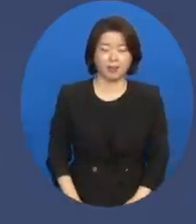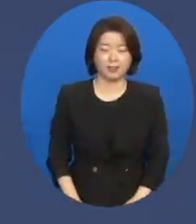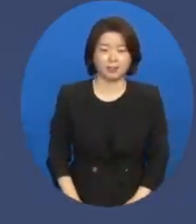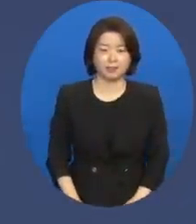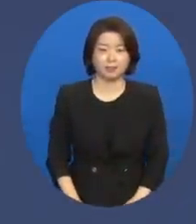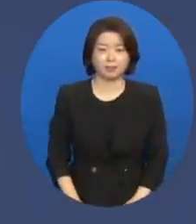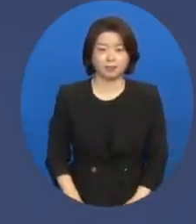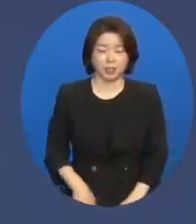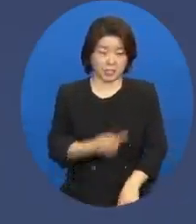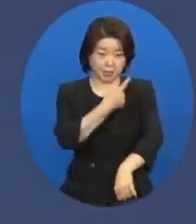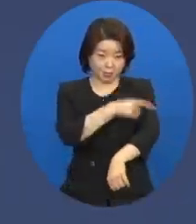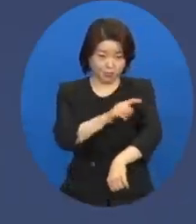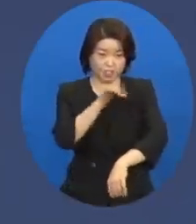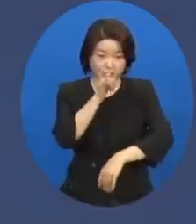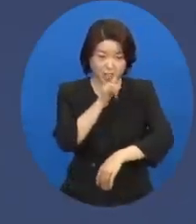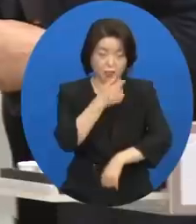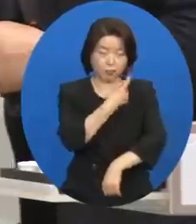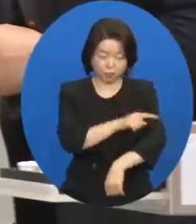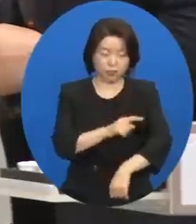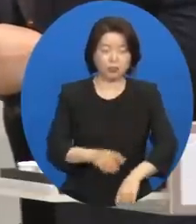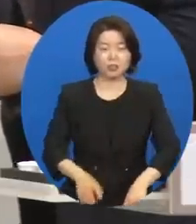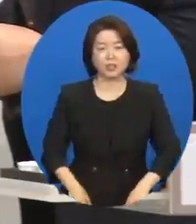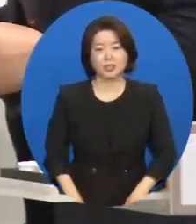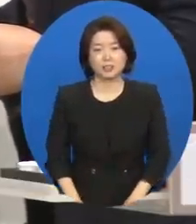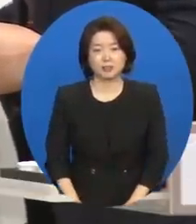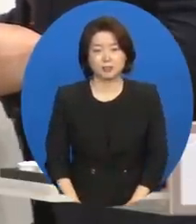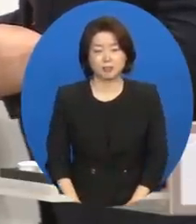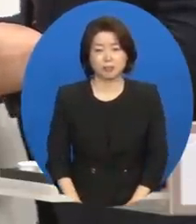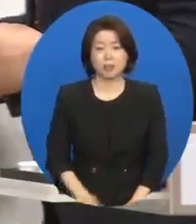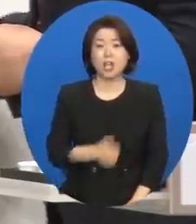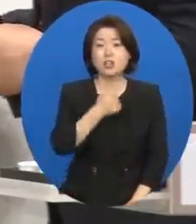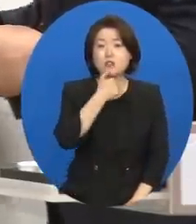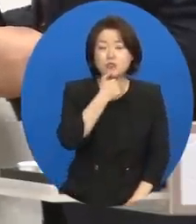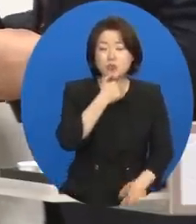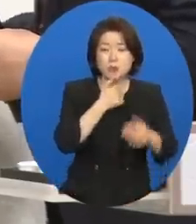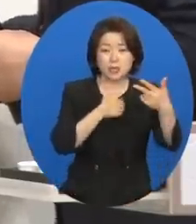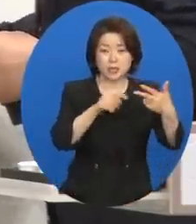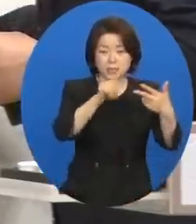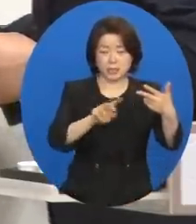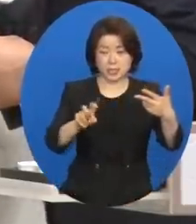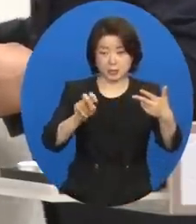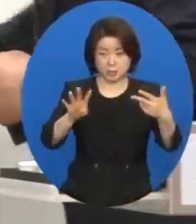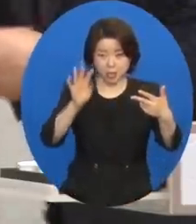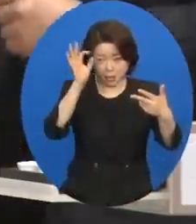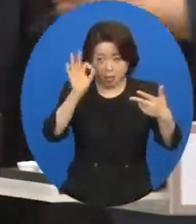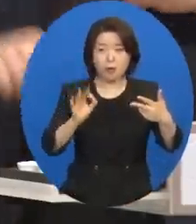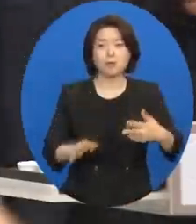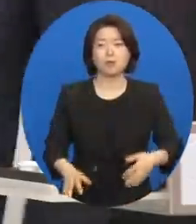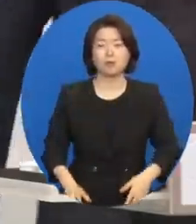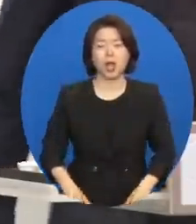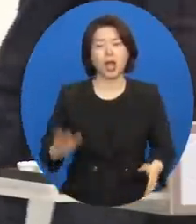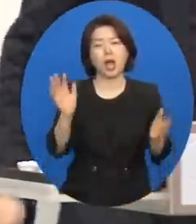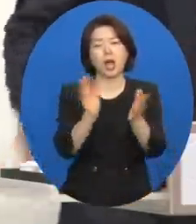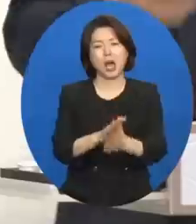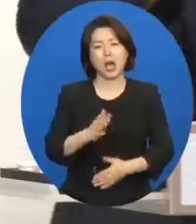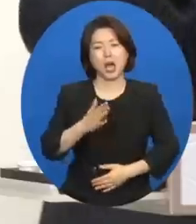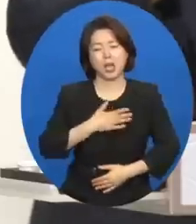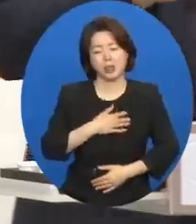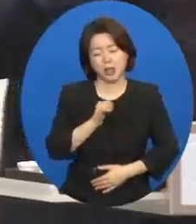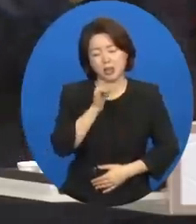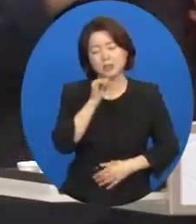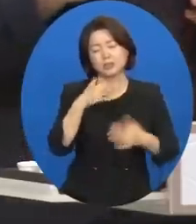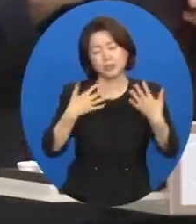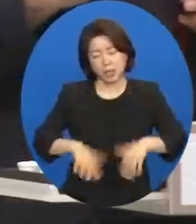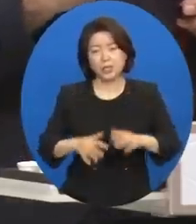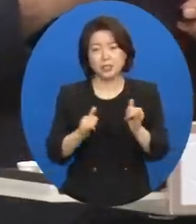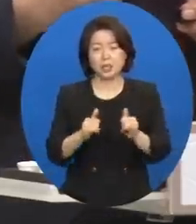이제 무능하다라고 하는 거 로마서 7장 24절에 보면 오호라 나는 곤고한 사람이라 누가